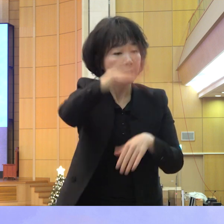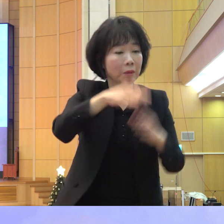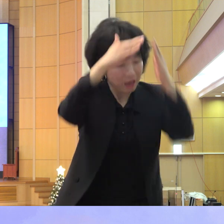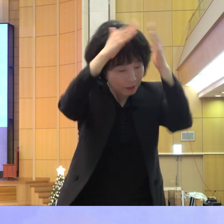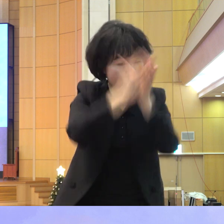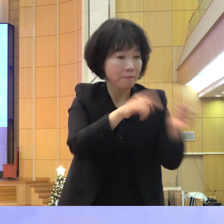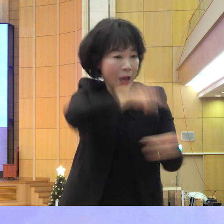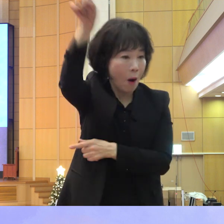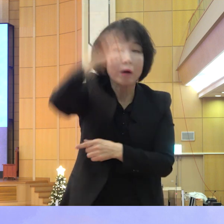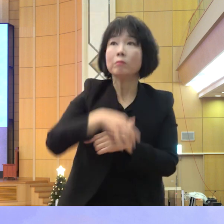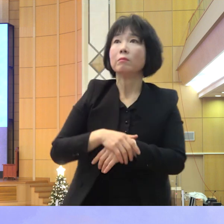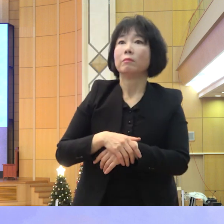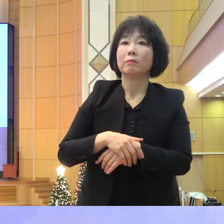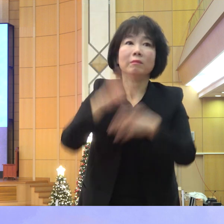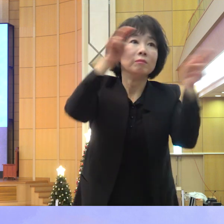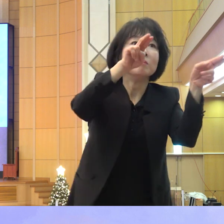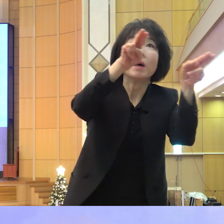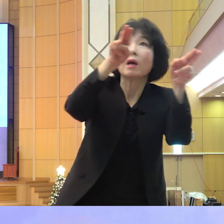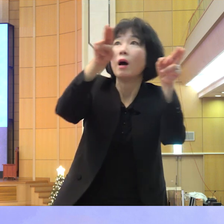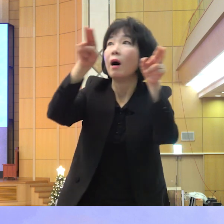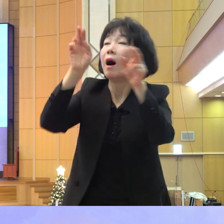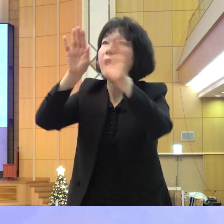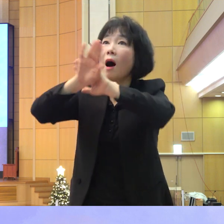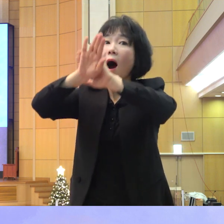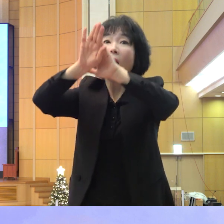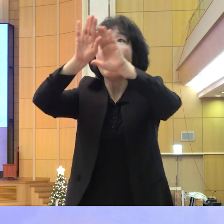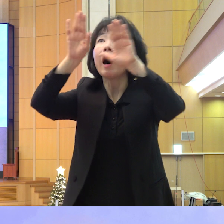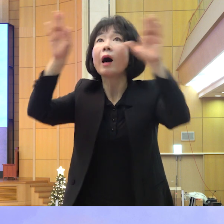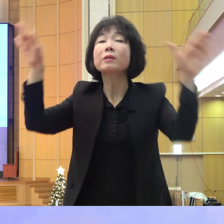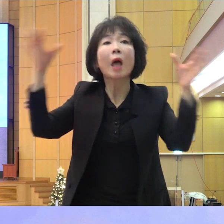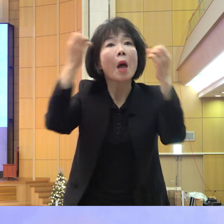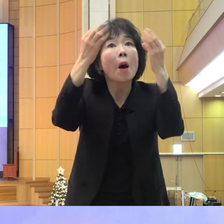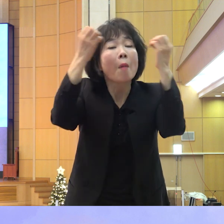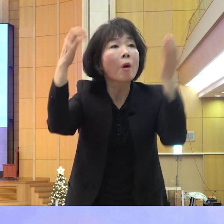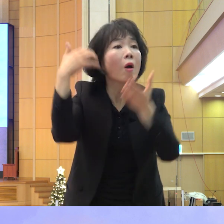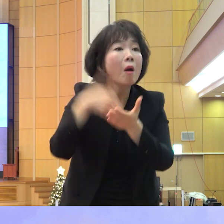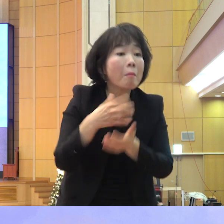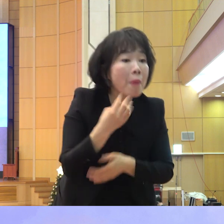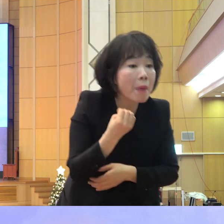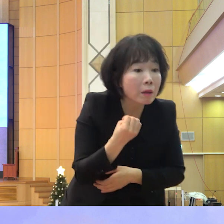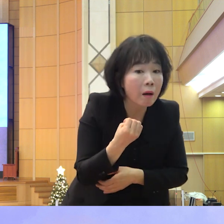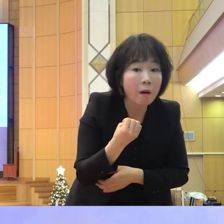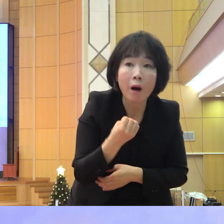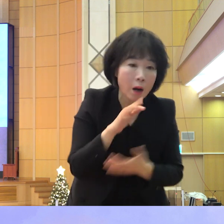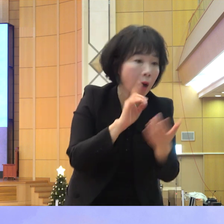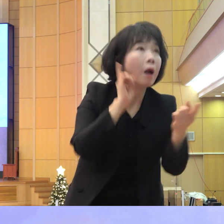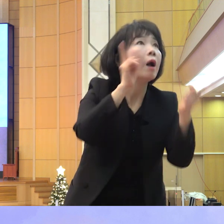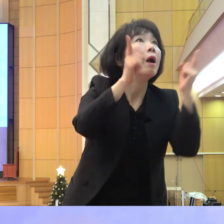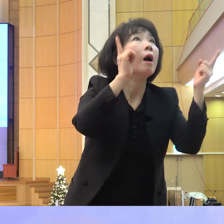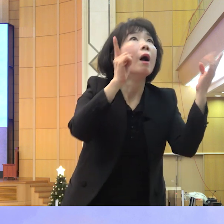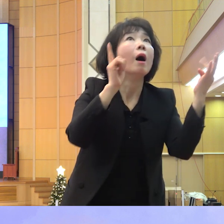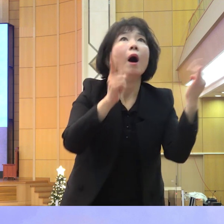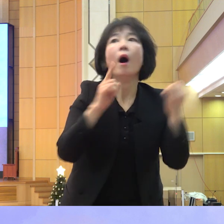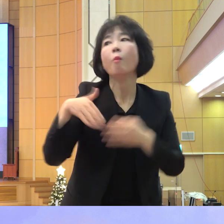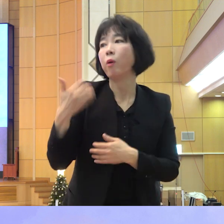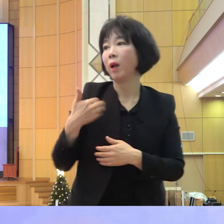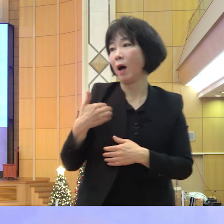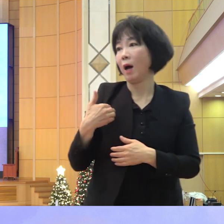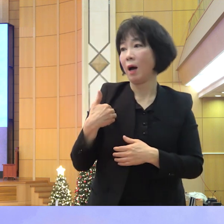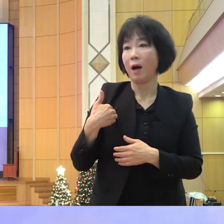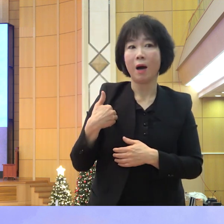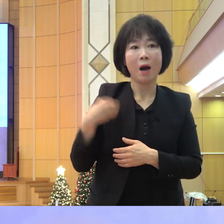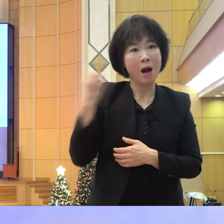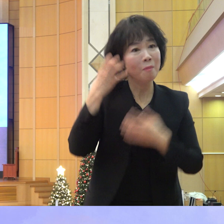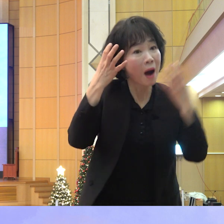밤하늘 쳐다봐. 무별이 하늘에 떠있는 별이 몇 개인지 세어봐라. 아이고 별 못 세요. 내가 너에게 이와